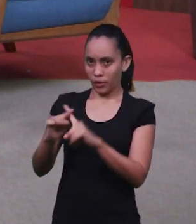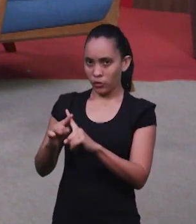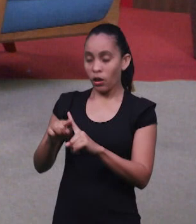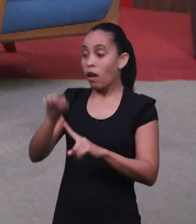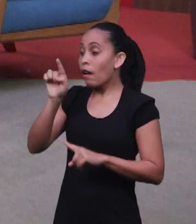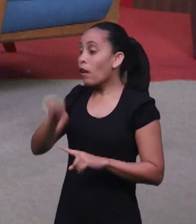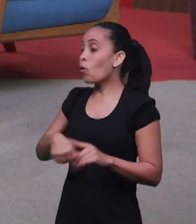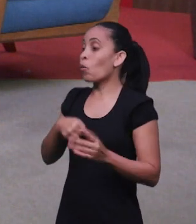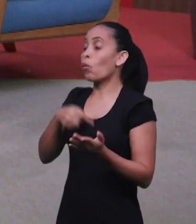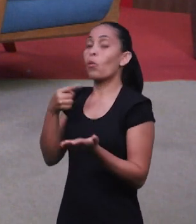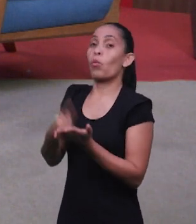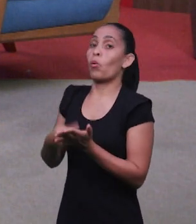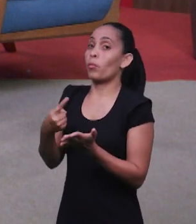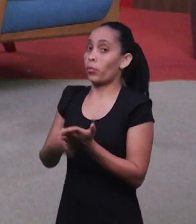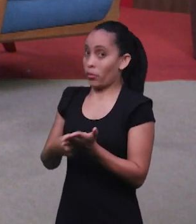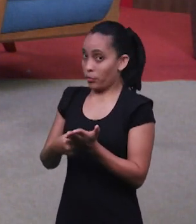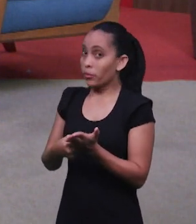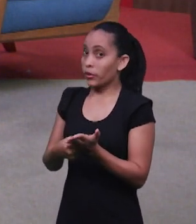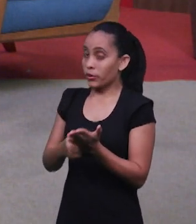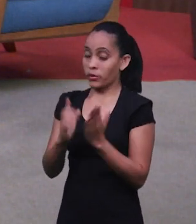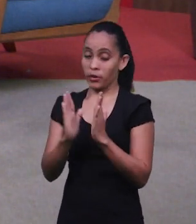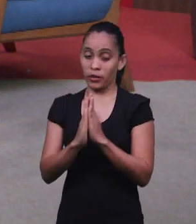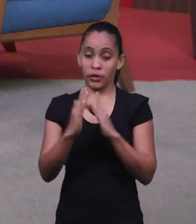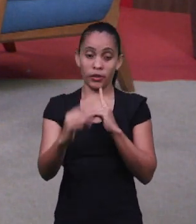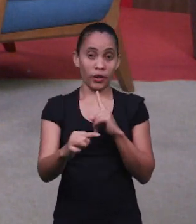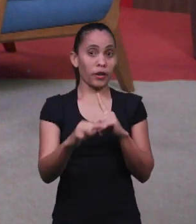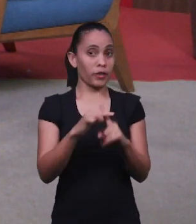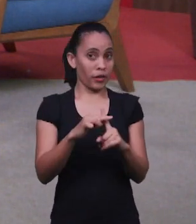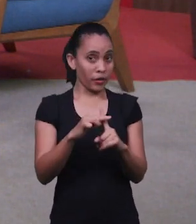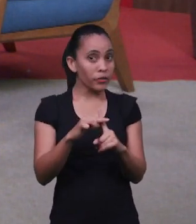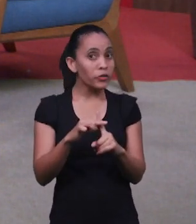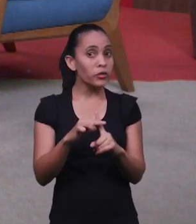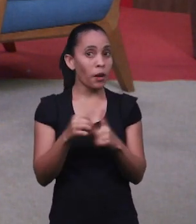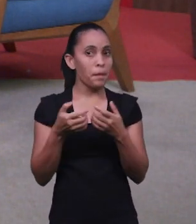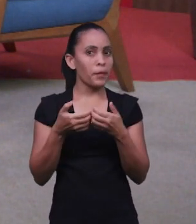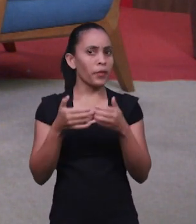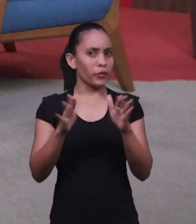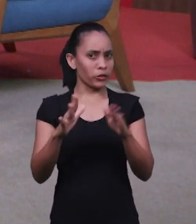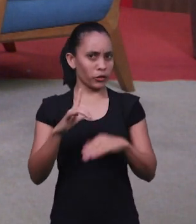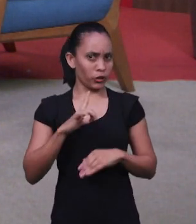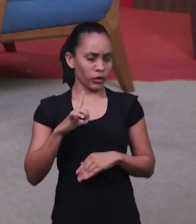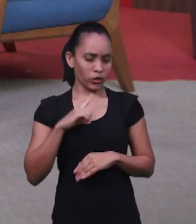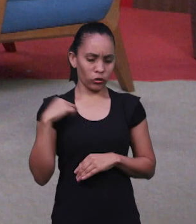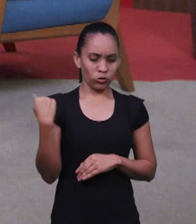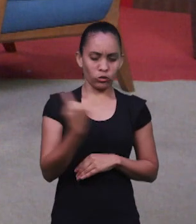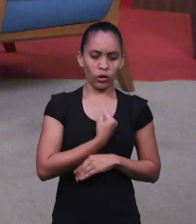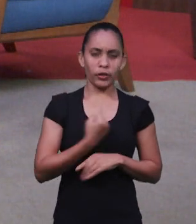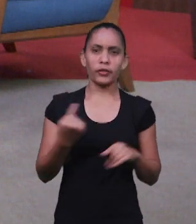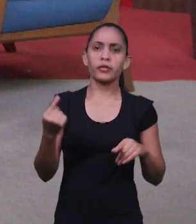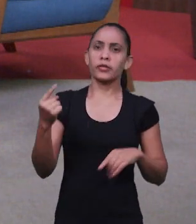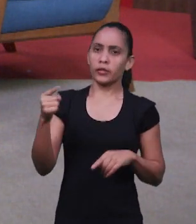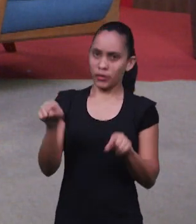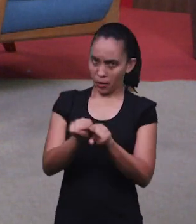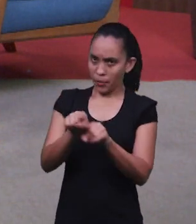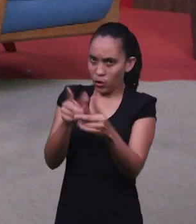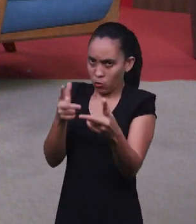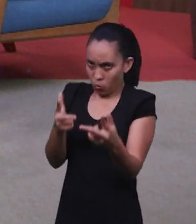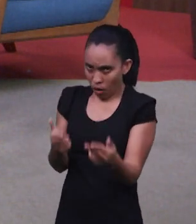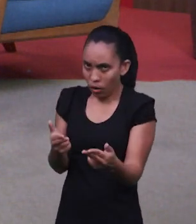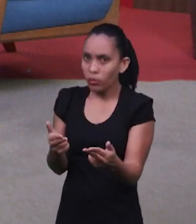Alors, l'engagement que l'Église primitive avait, que nous, aujourd'hui, que nous avons,